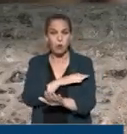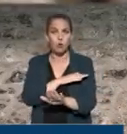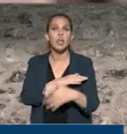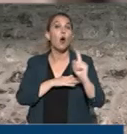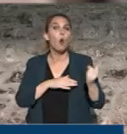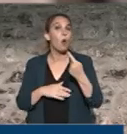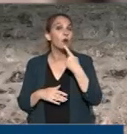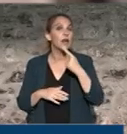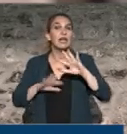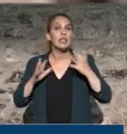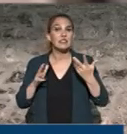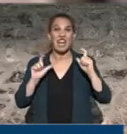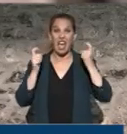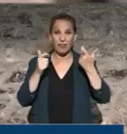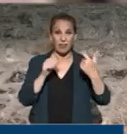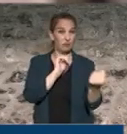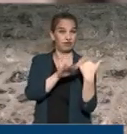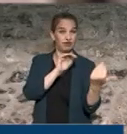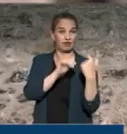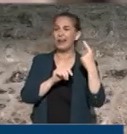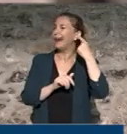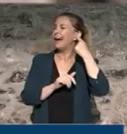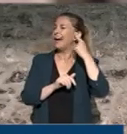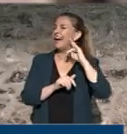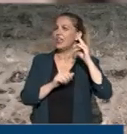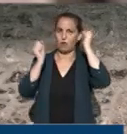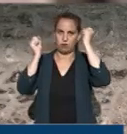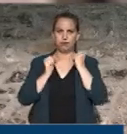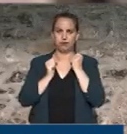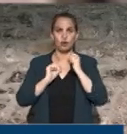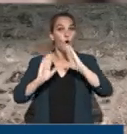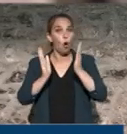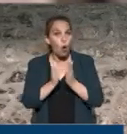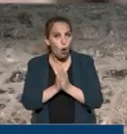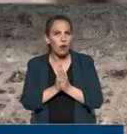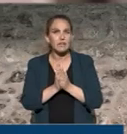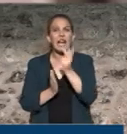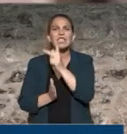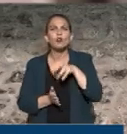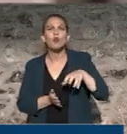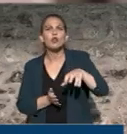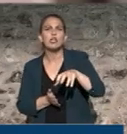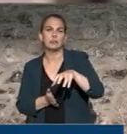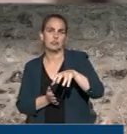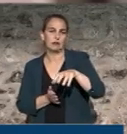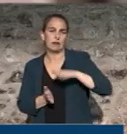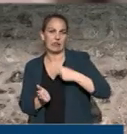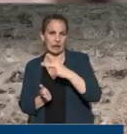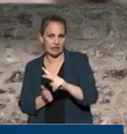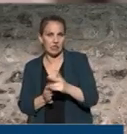και πρόκληση ηχορύπανσης. Θα εισακουστούν αυτά τα αιτήματα των τοπικών κοινωνιών από τη Νέα Δημοκρατία, κύριε